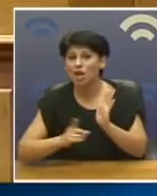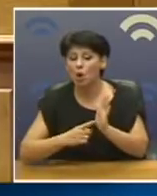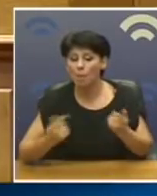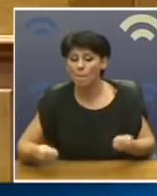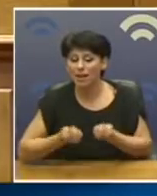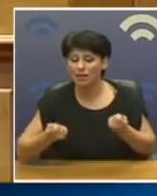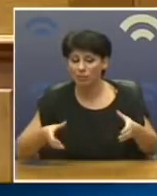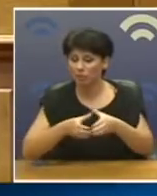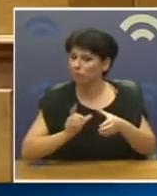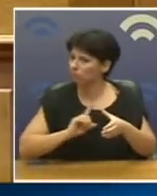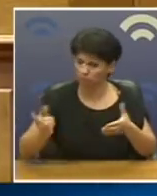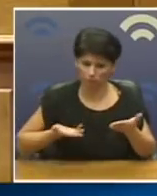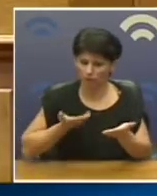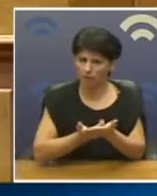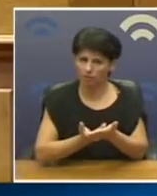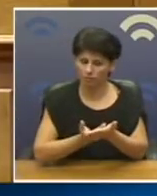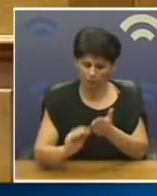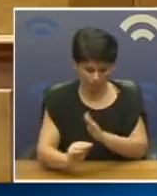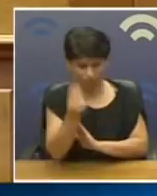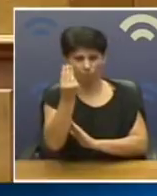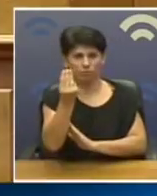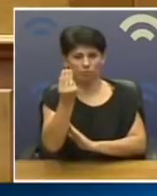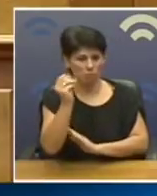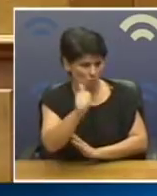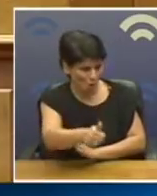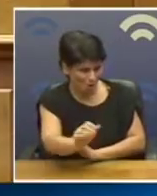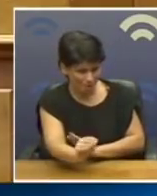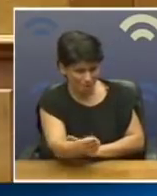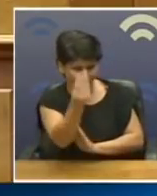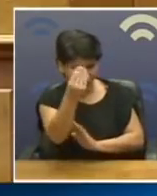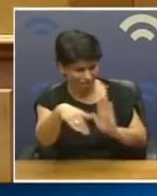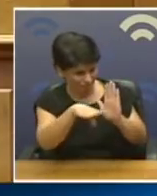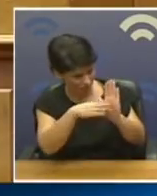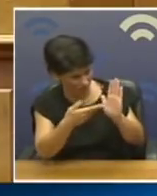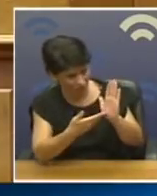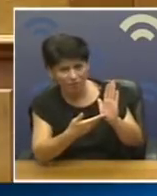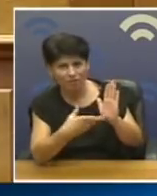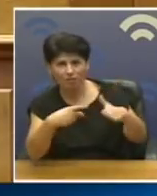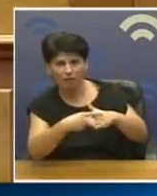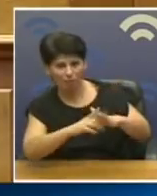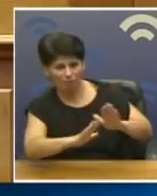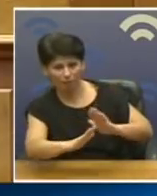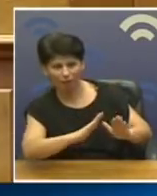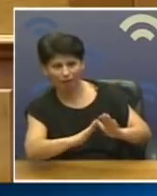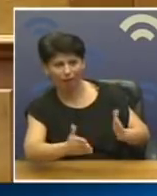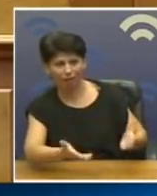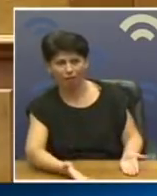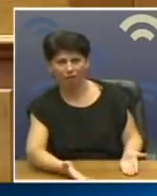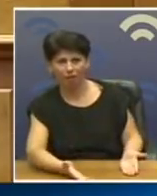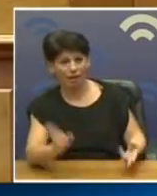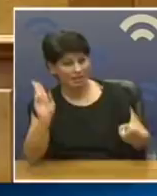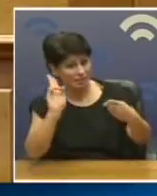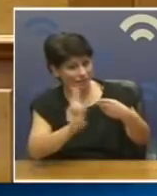ζήτησε. Εμφανίστηκε ξαφνικά ορφανή αυτή η διάταξη μετά τη συνάντησή σας με τους τραπεζίτες στο